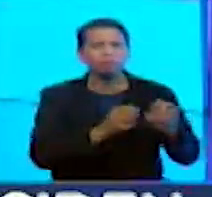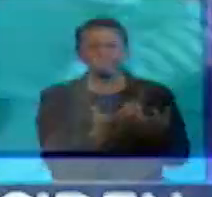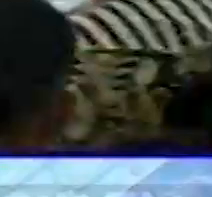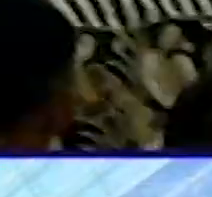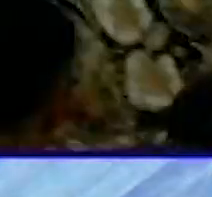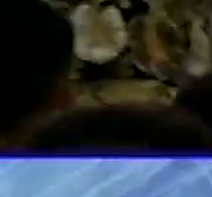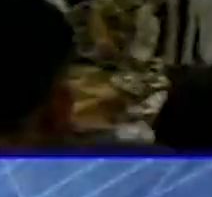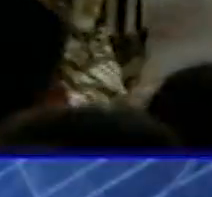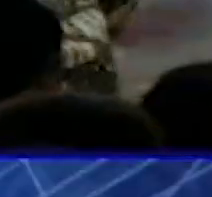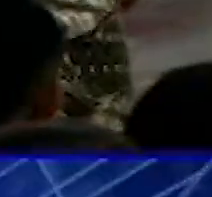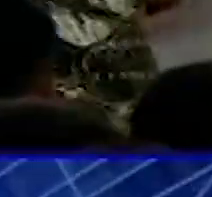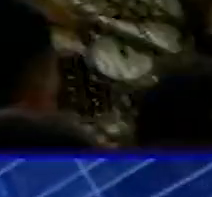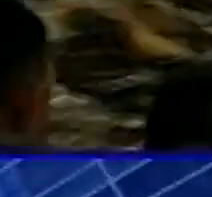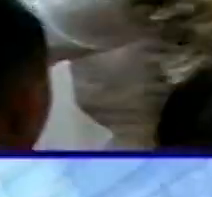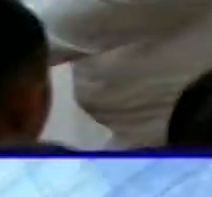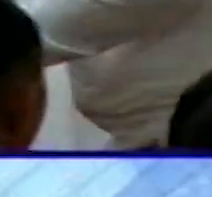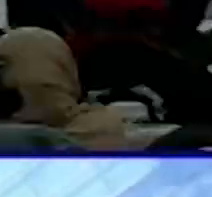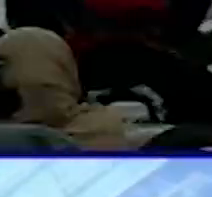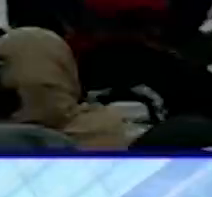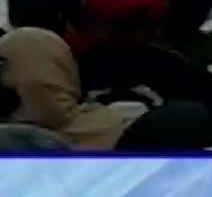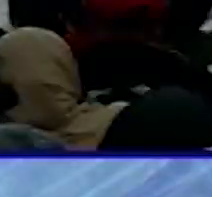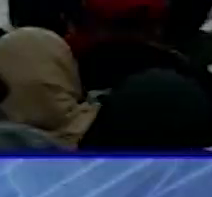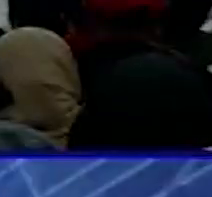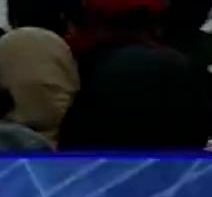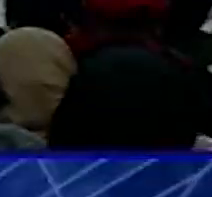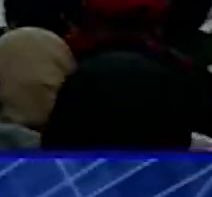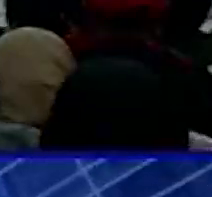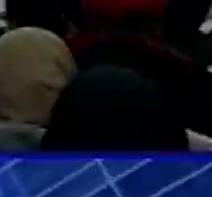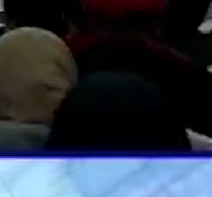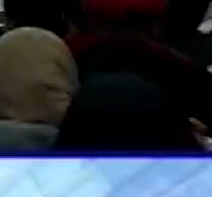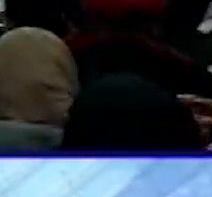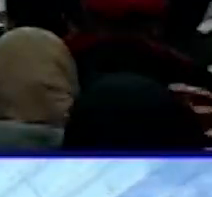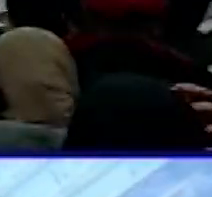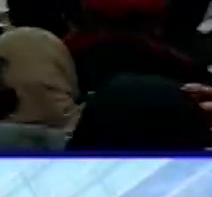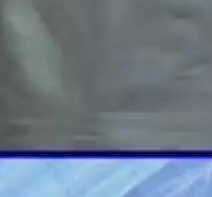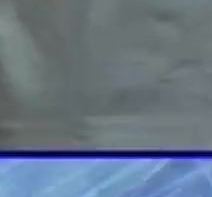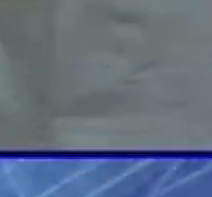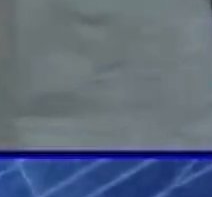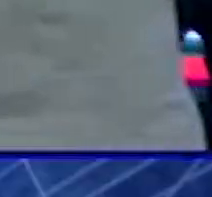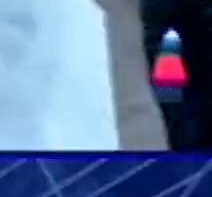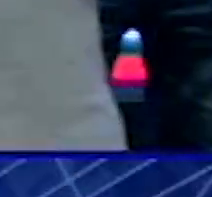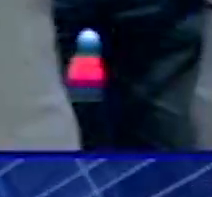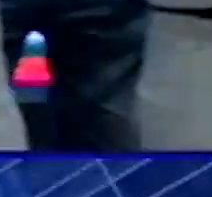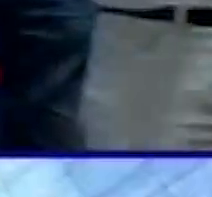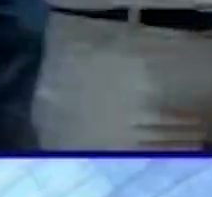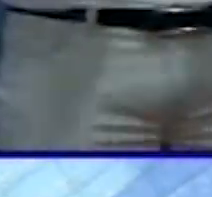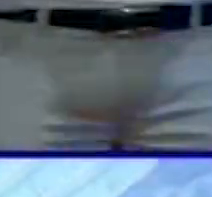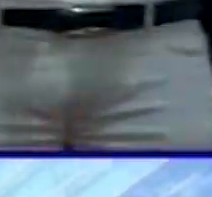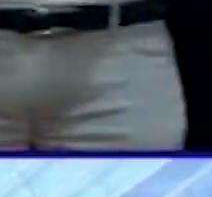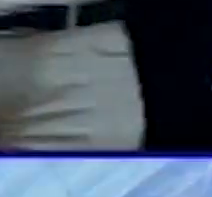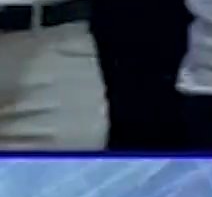dan Indonesia dan pertumbuhan ekonomi 5%. Jadi siapapun yang merasa mampu, ia